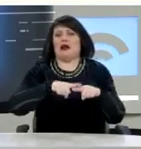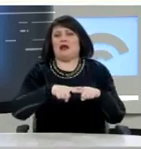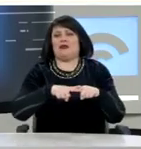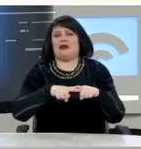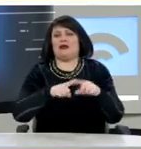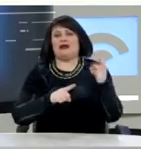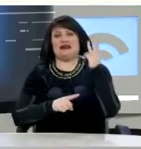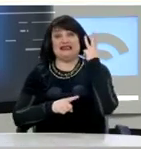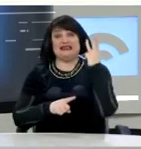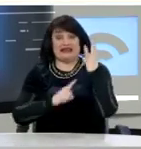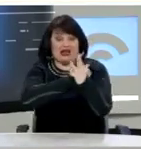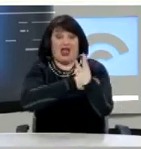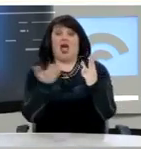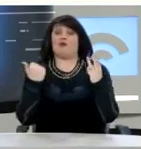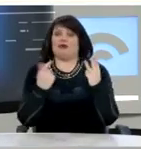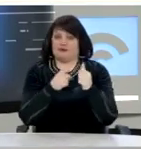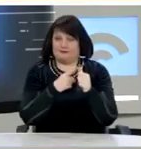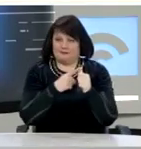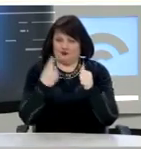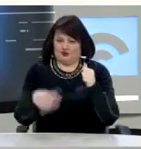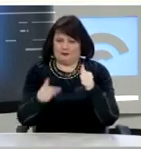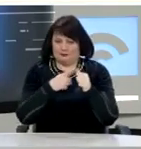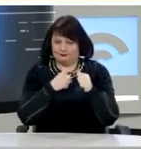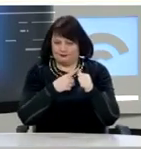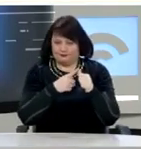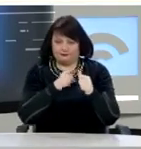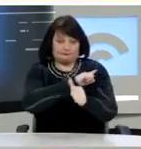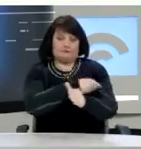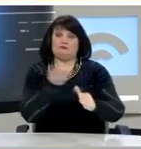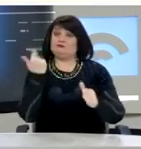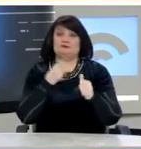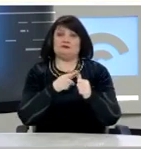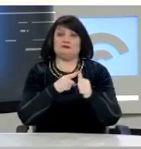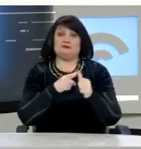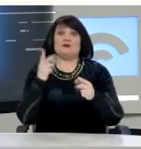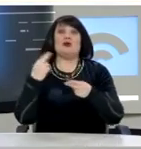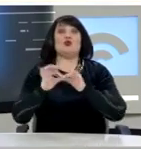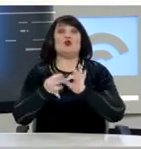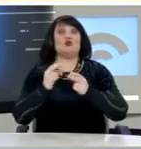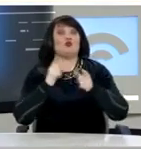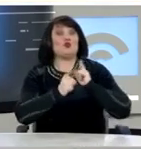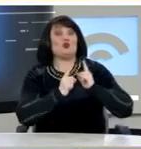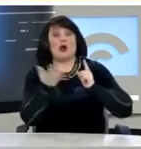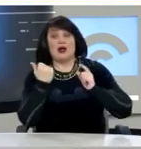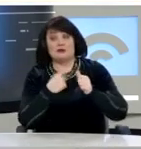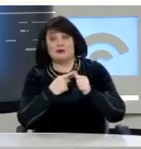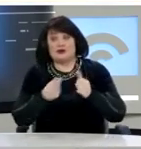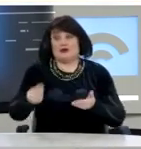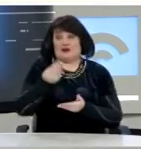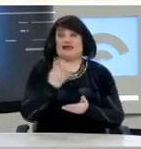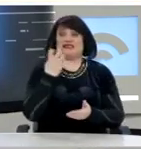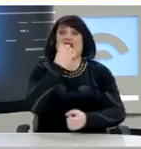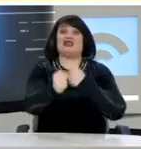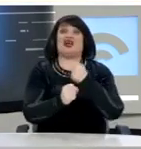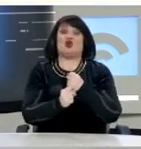είσαστε για τρία πράγματα ανίκανοι. Ανίκανοι να κάνετε μια τέτοια ιστορική συμφωνία και εξηγεί γιατί δεν τη φέρατε 40